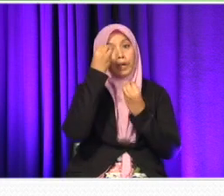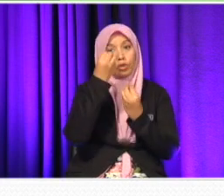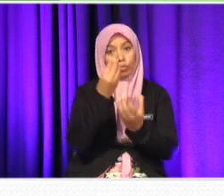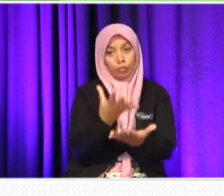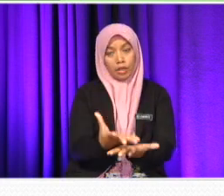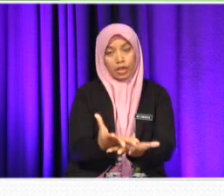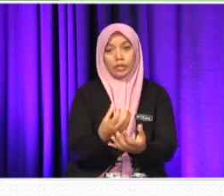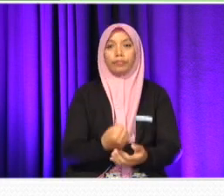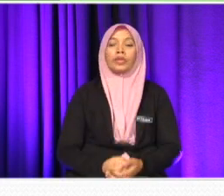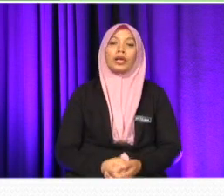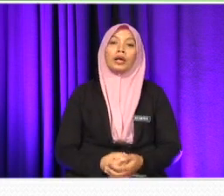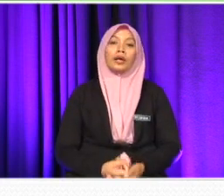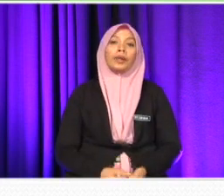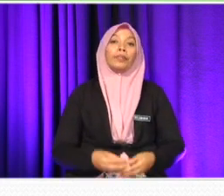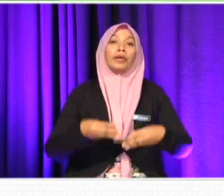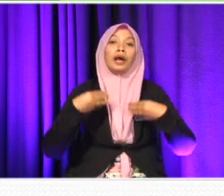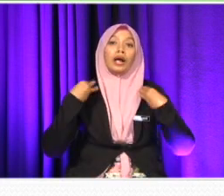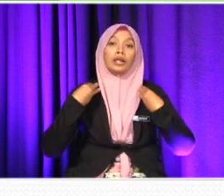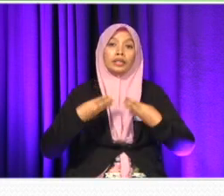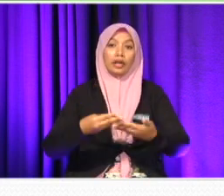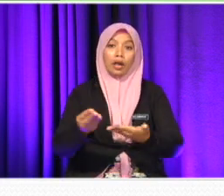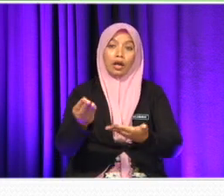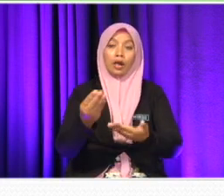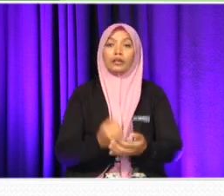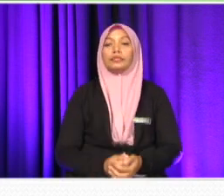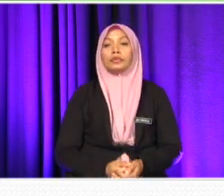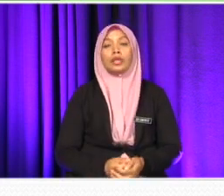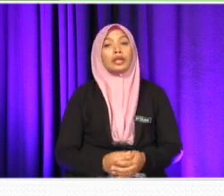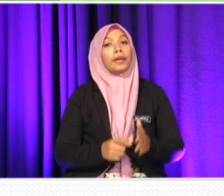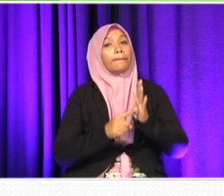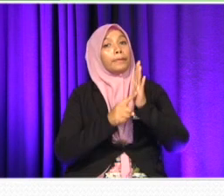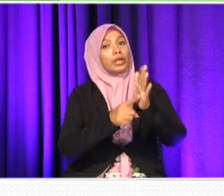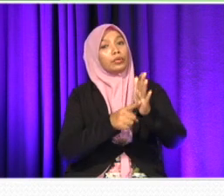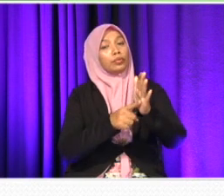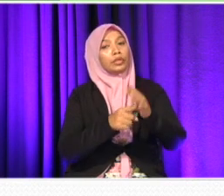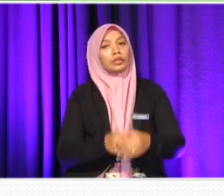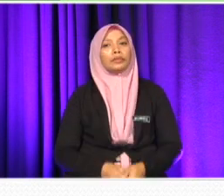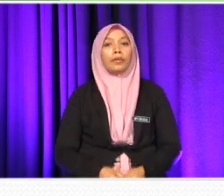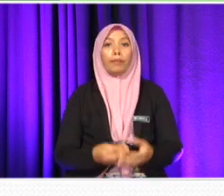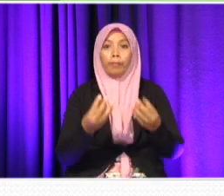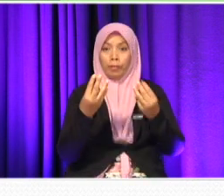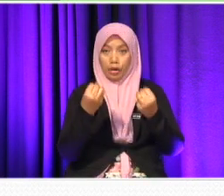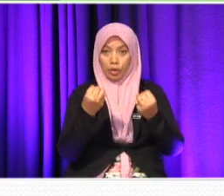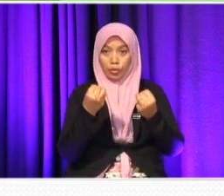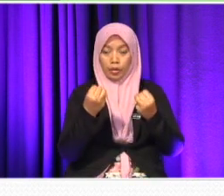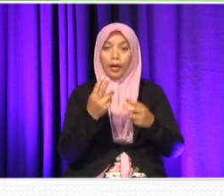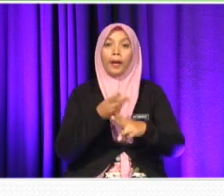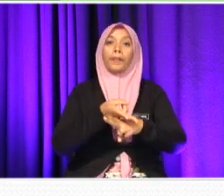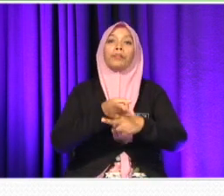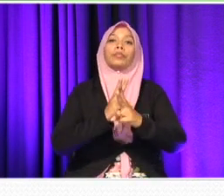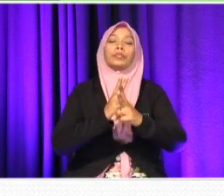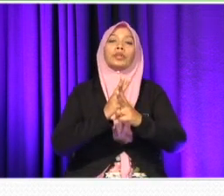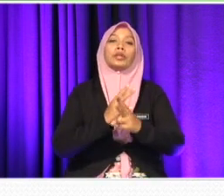pembayaran setebaki tunai yang kedua menjadi panduan untuk mohon pinjaman yang ketiga membuat